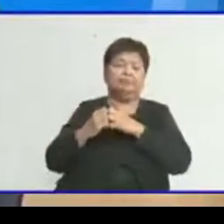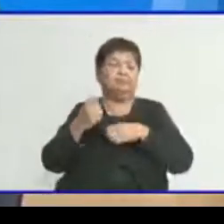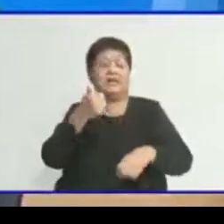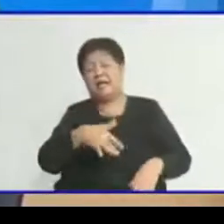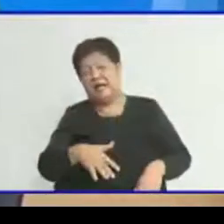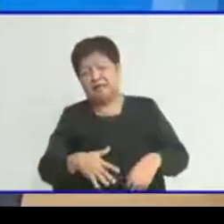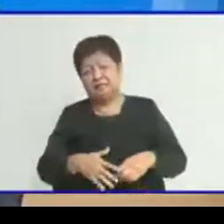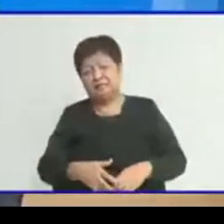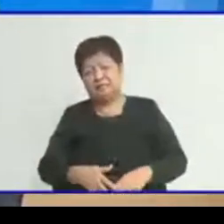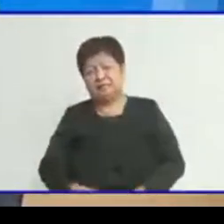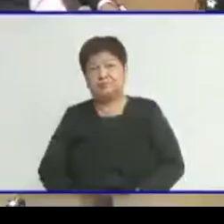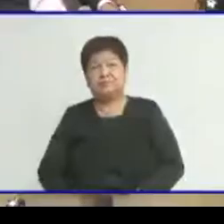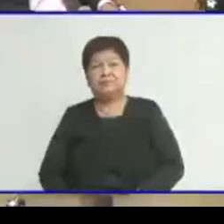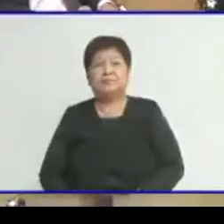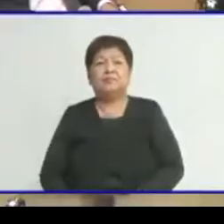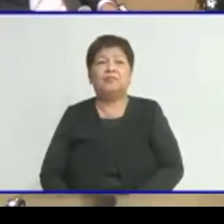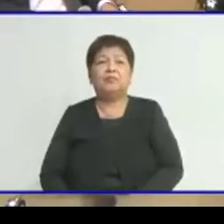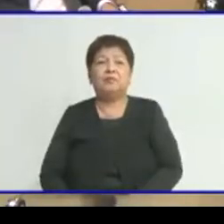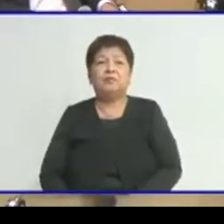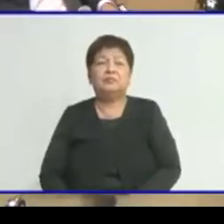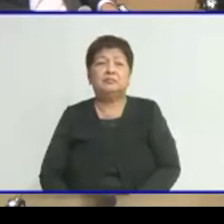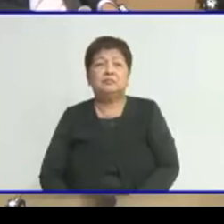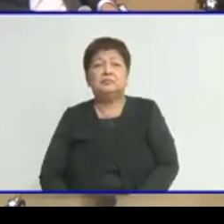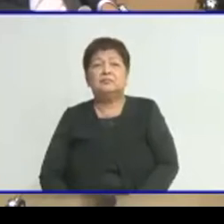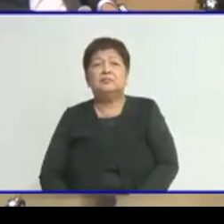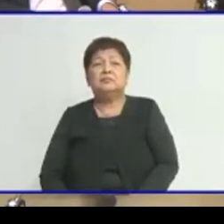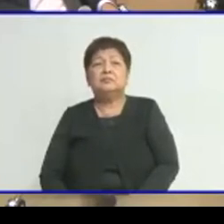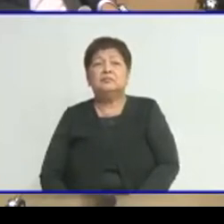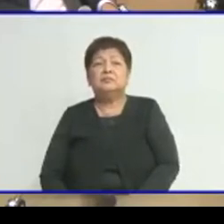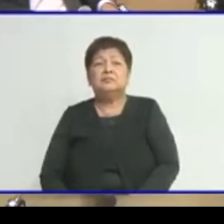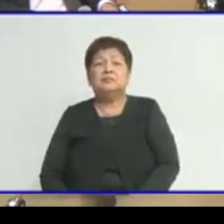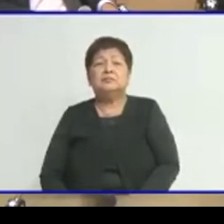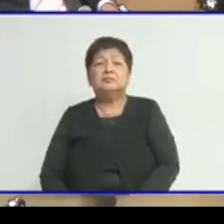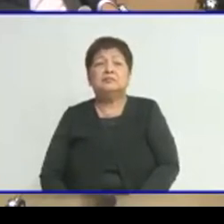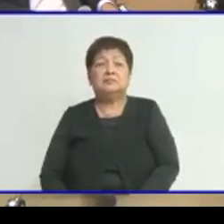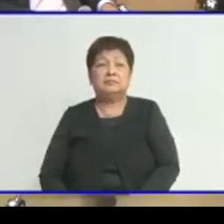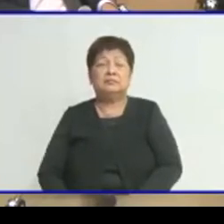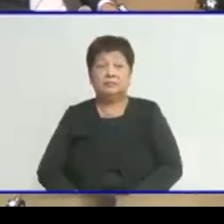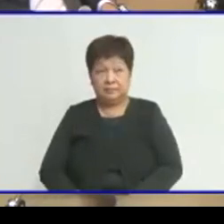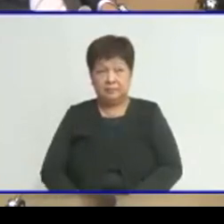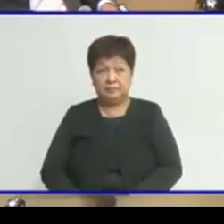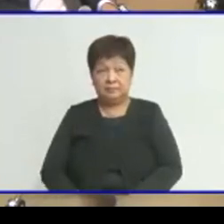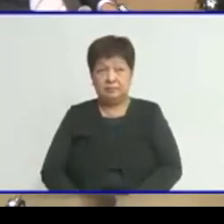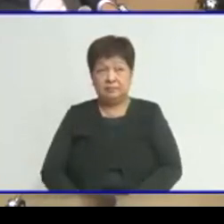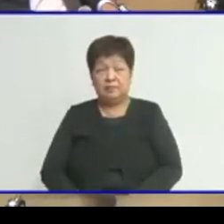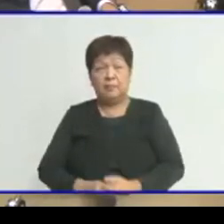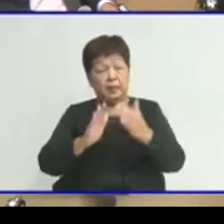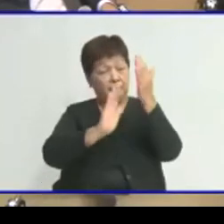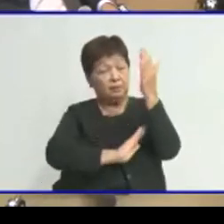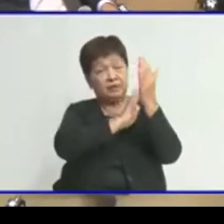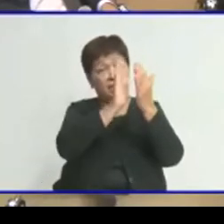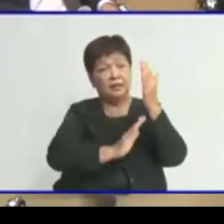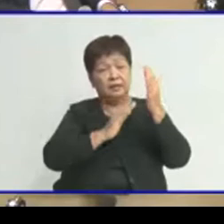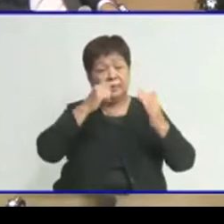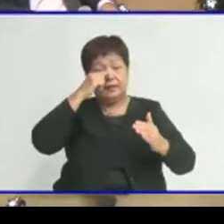understanding that we need to communicate to the public แล้วกันค่ะเพราะว่ามีคำถามเยอะทีเดียว ประเทศไทยจะ actually have a lot of questions ไ